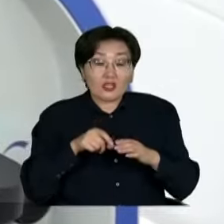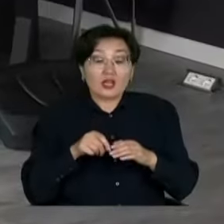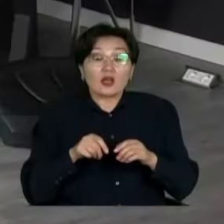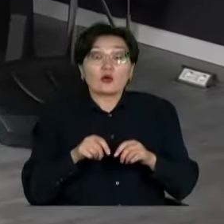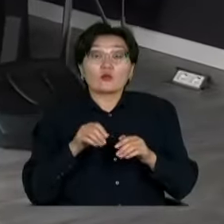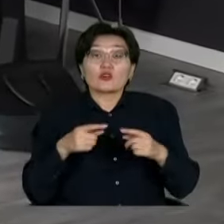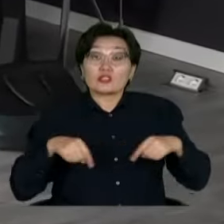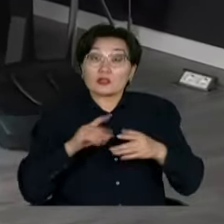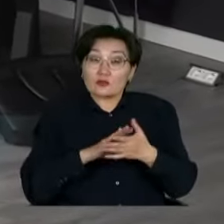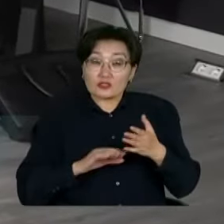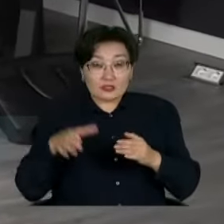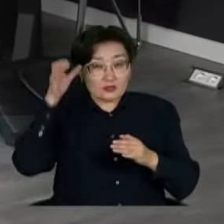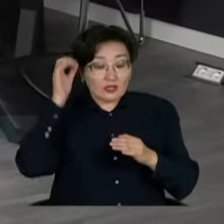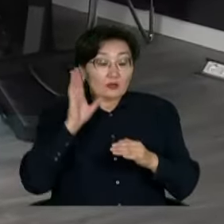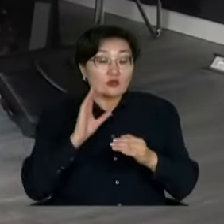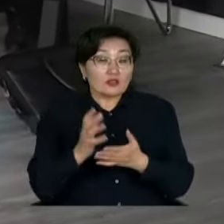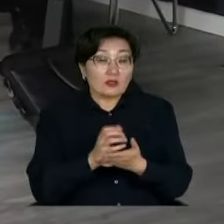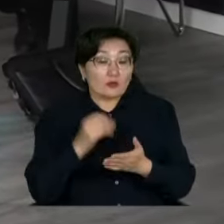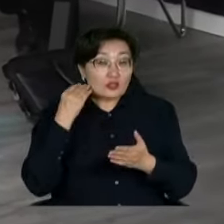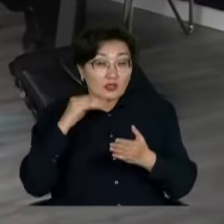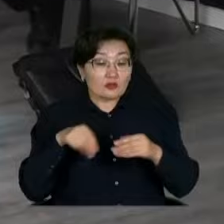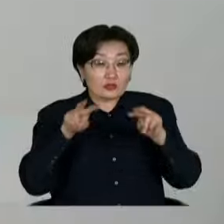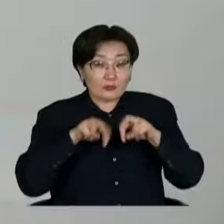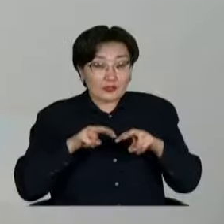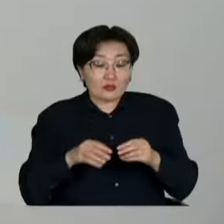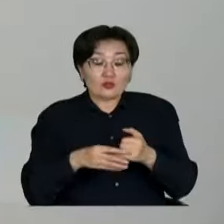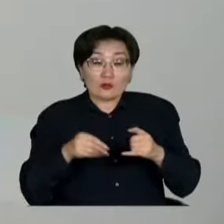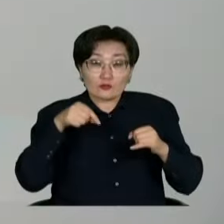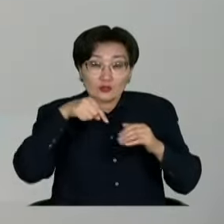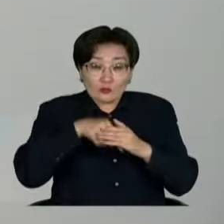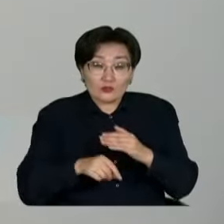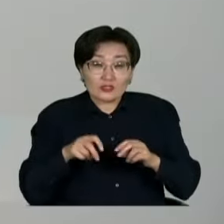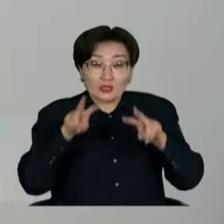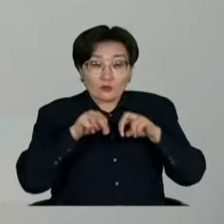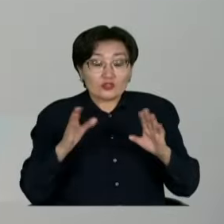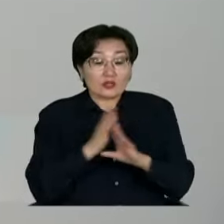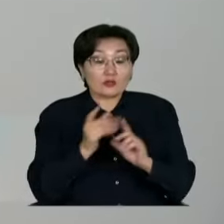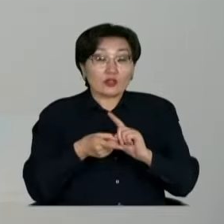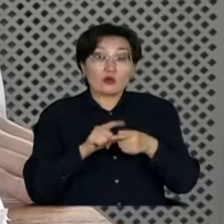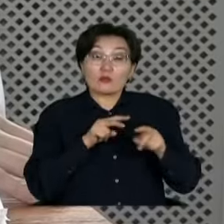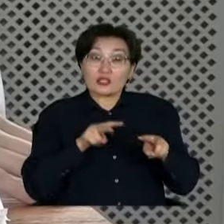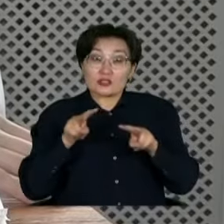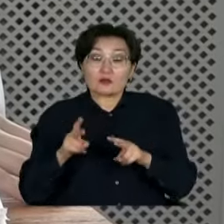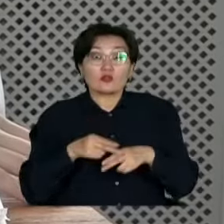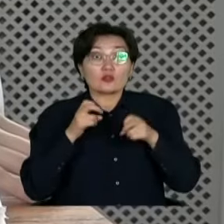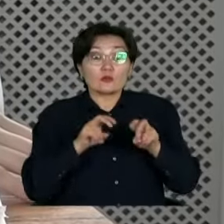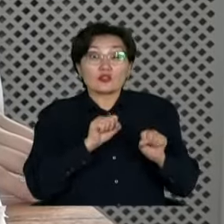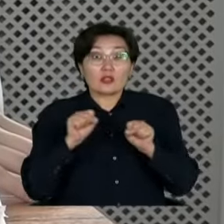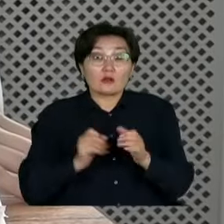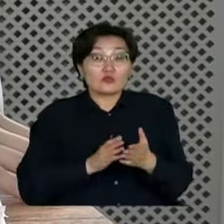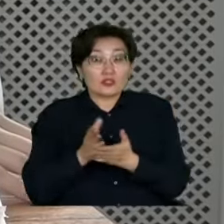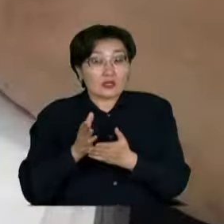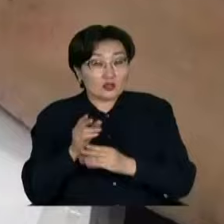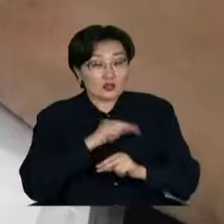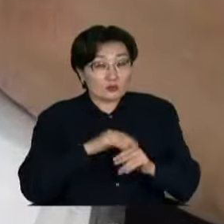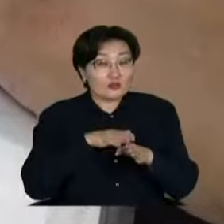жалғасты. Онда ғалымдар су ресурстарының сапасын талдау, топырақ құрамын зерттеу, климат өзгерісін бақылау, қауіптің алдын алу бағытында